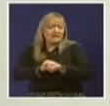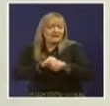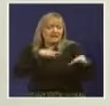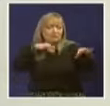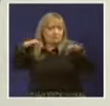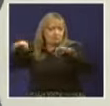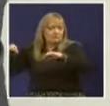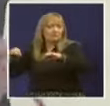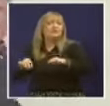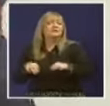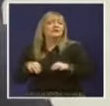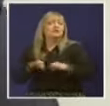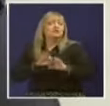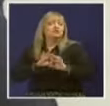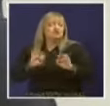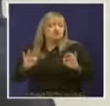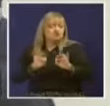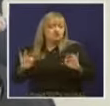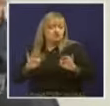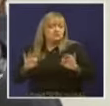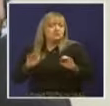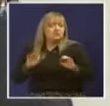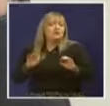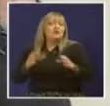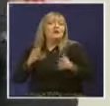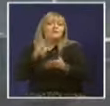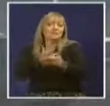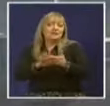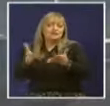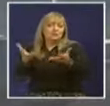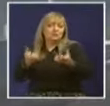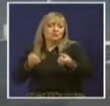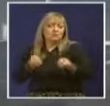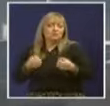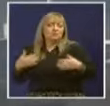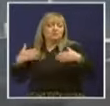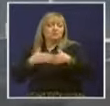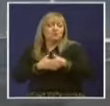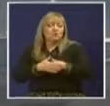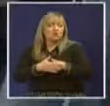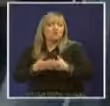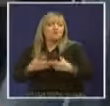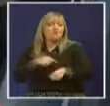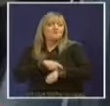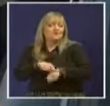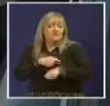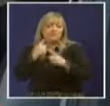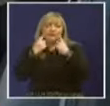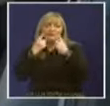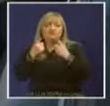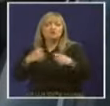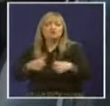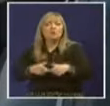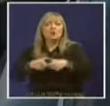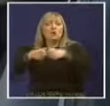Слагаш на телта, чисто ги слагаш, мръсен ги вземаш. Нощно време погледнете комините на заводите как пушат.